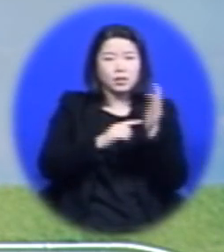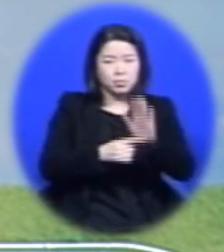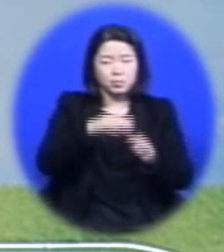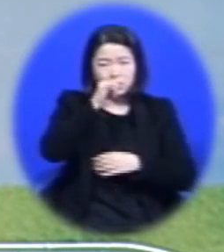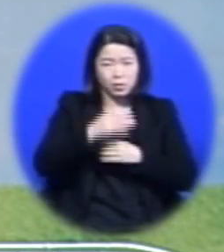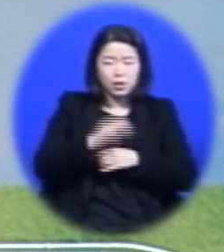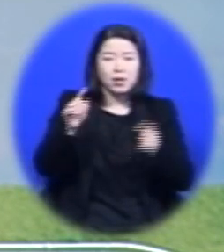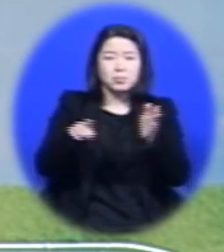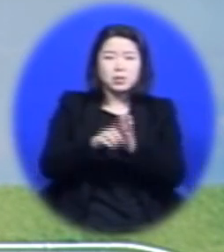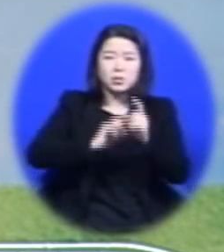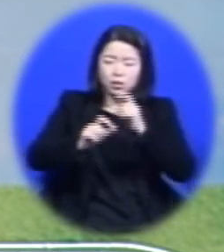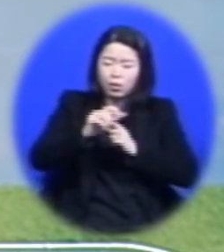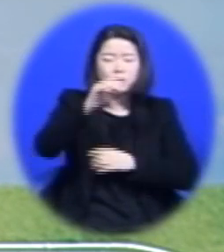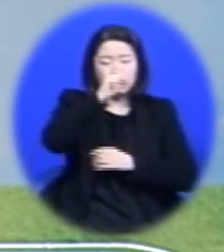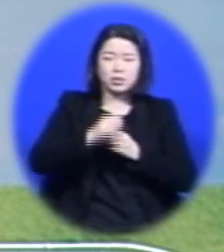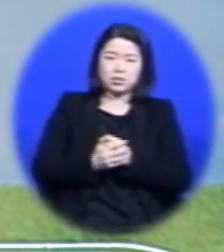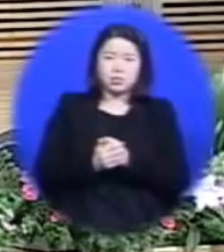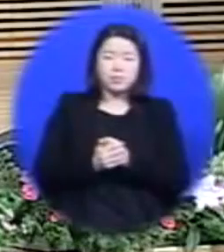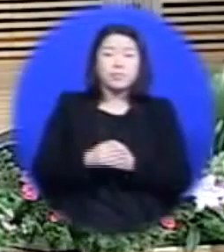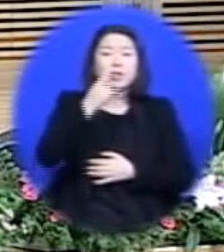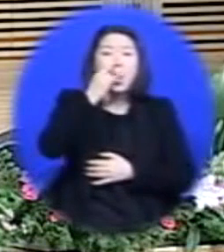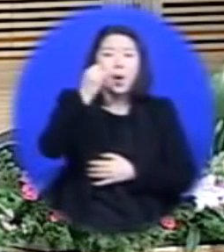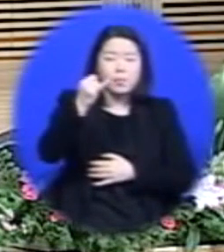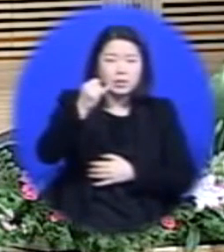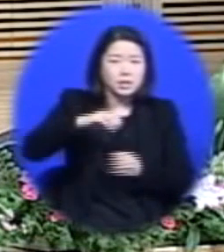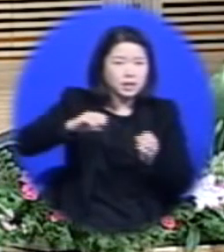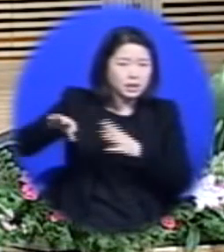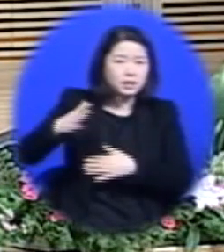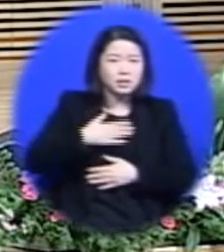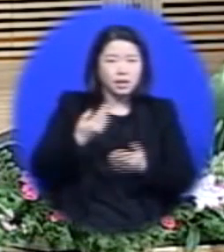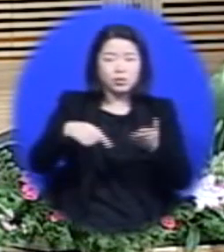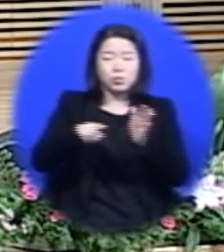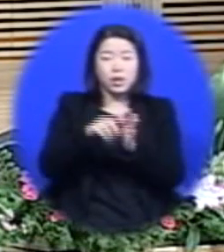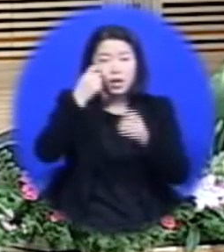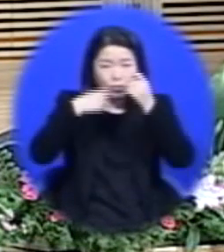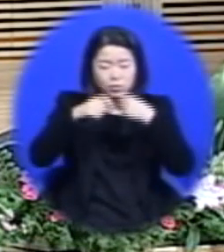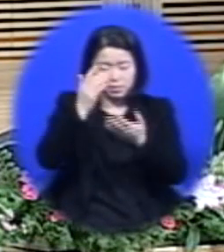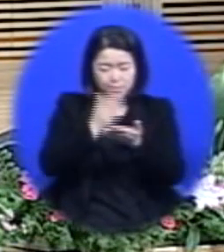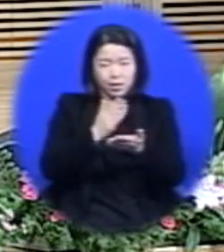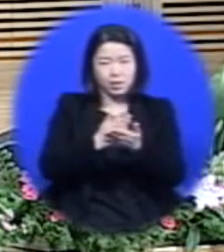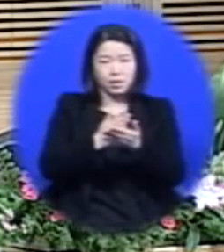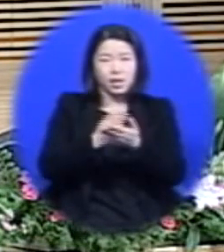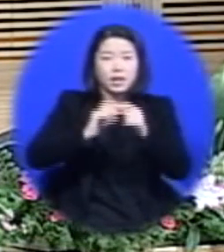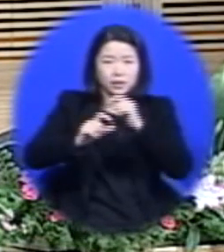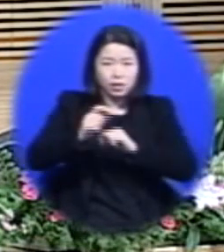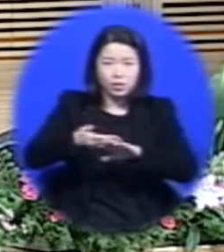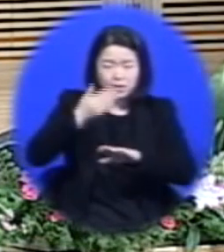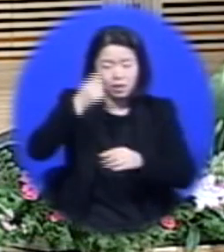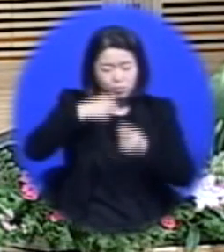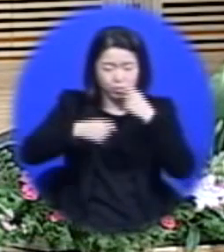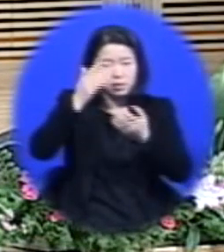믿음이 더 좋아졌어요 어머니를 잃은 나를 위해 울지 마세요 더 이상 울지